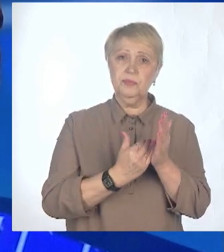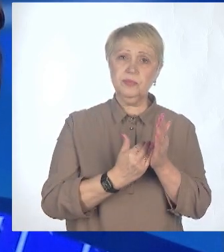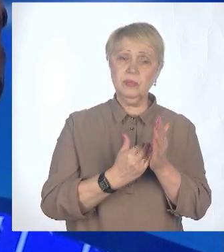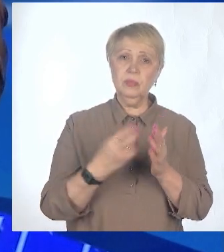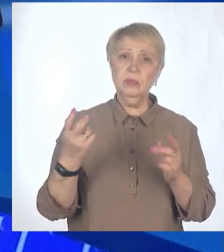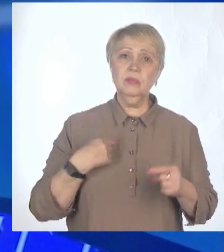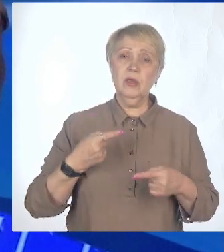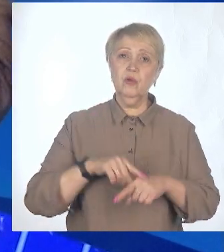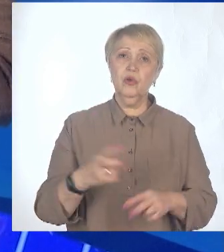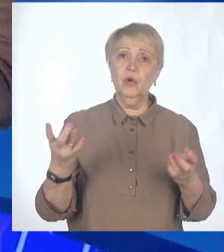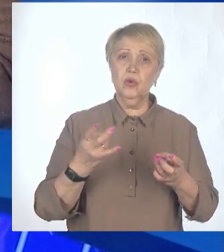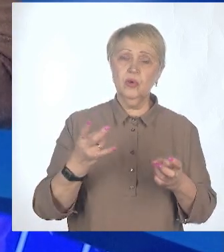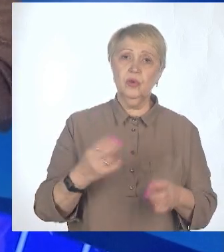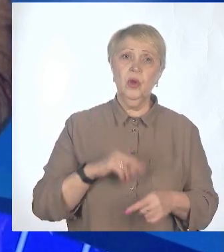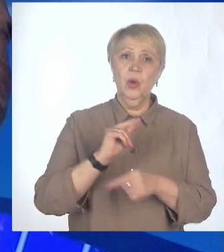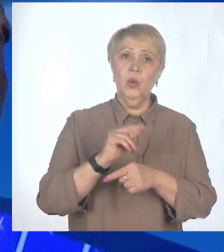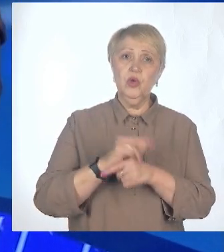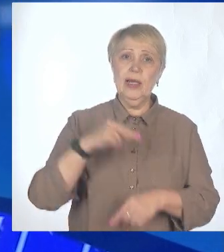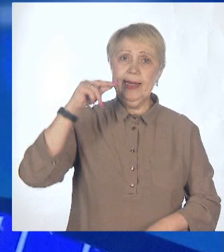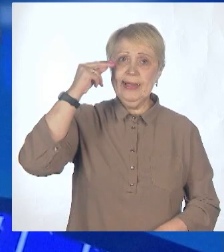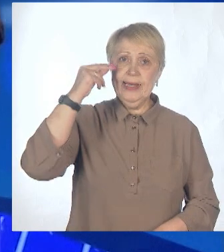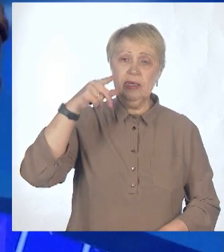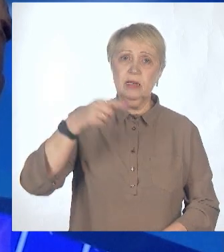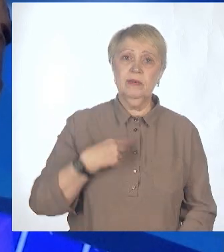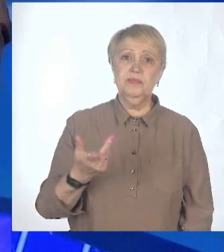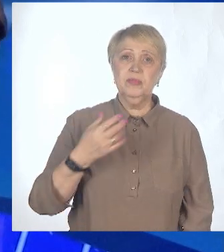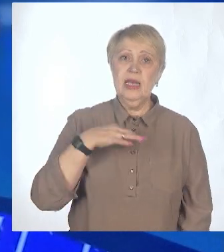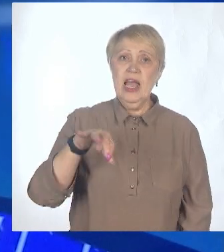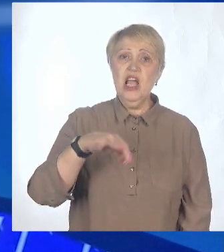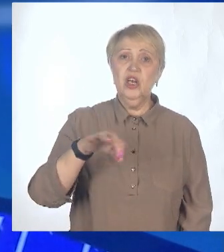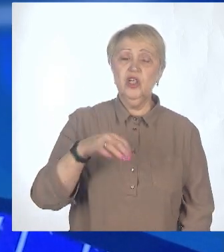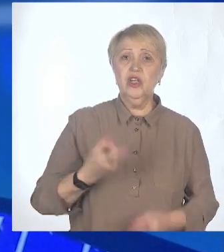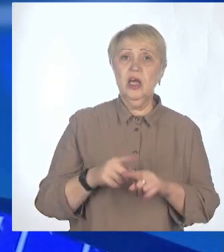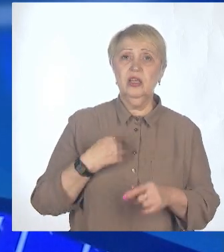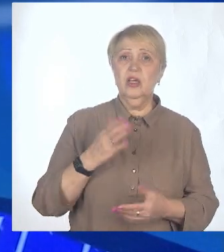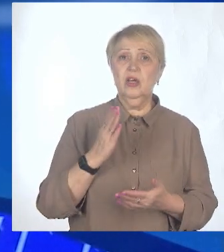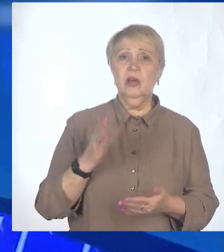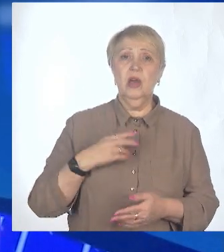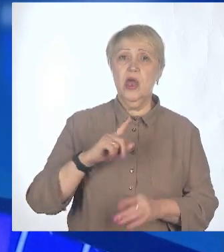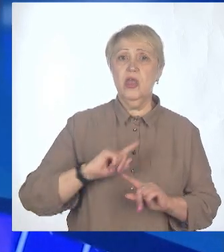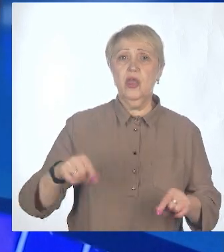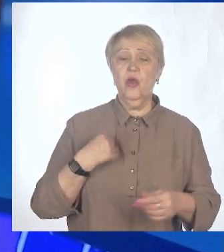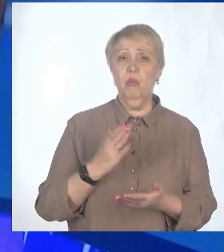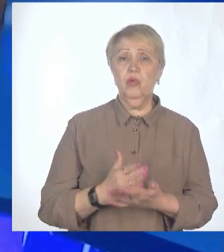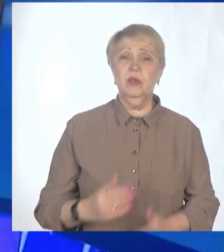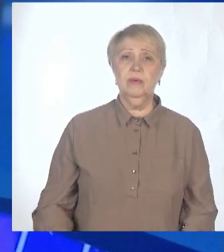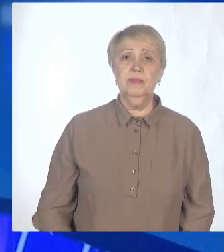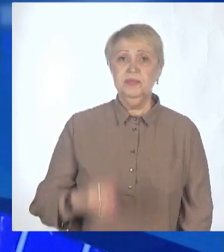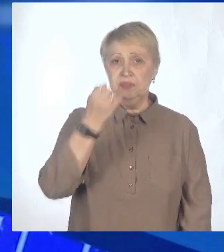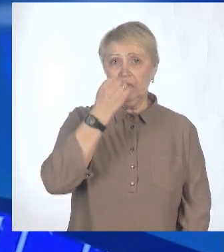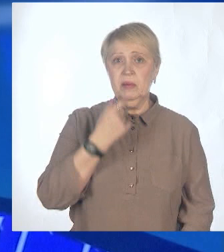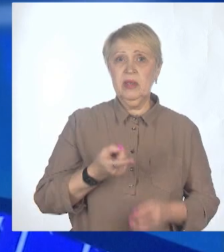сейчас подтягивать. Учите китайский, мне кажется, лишним, тем более сейчас это не будет. Спасибо большое, Ксения, спасибо за эту